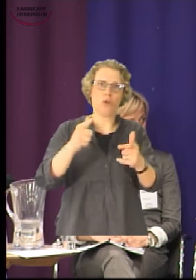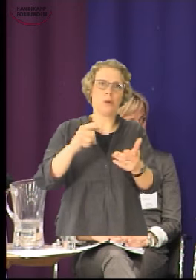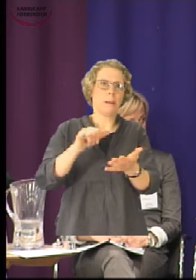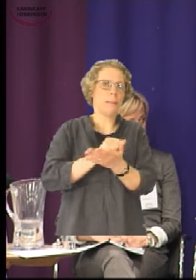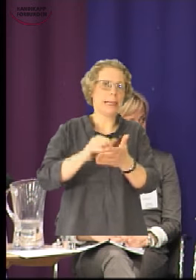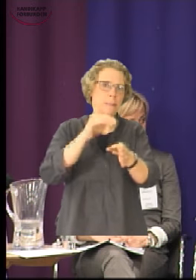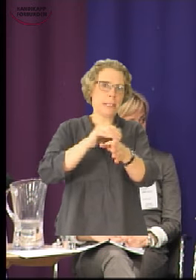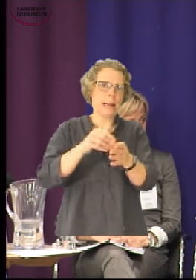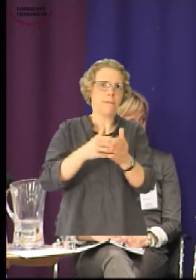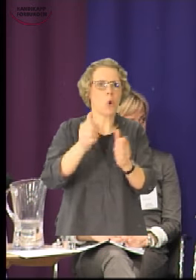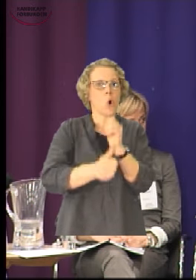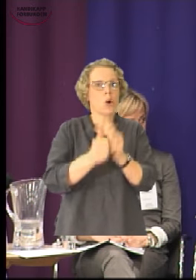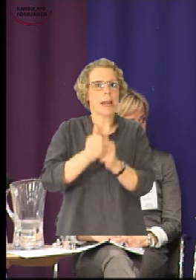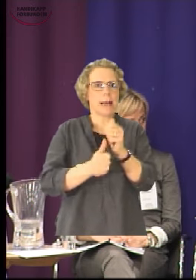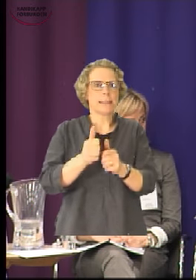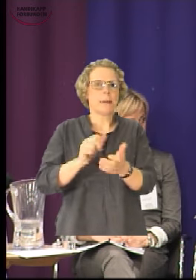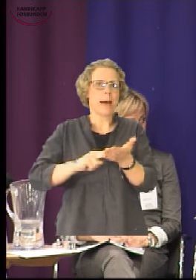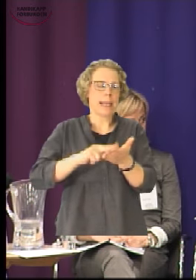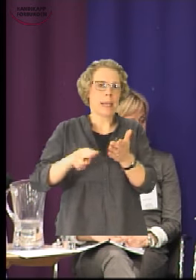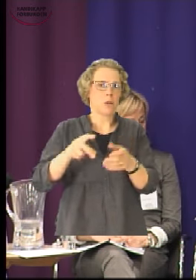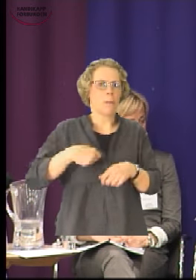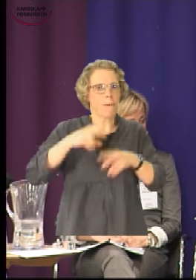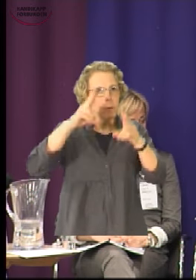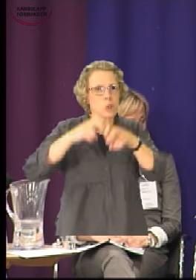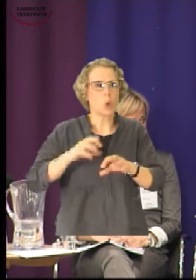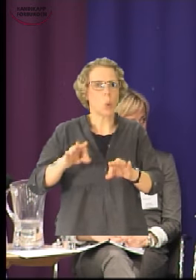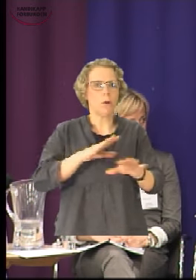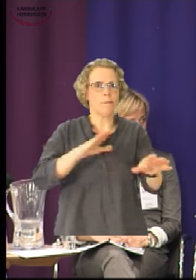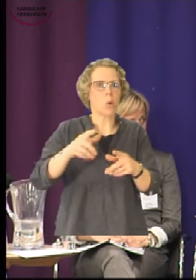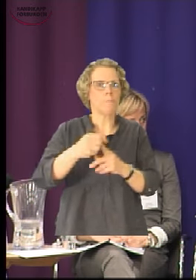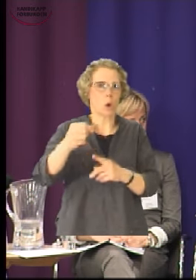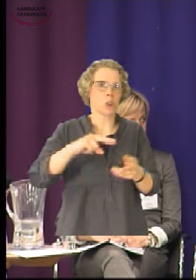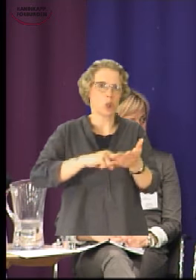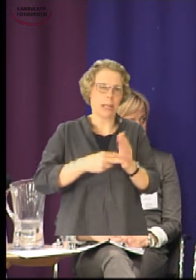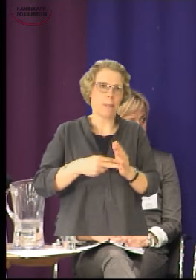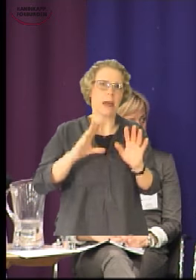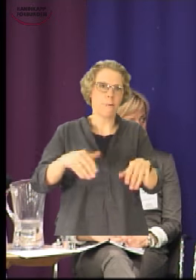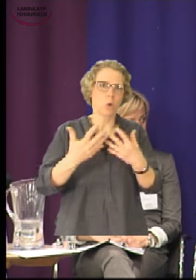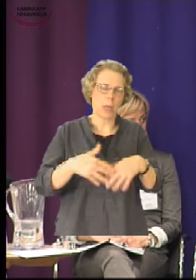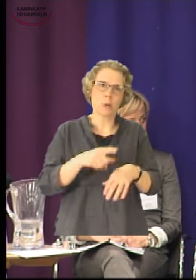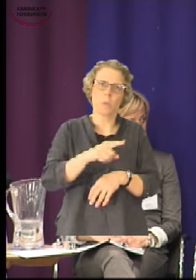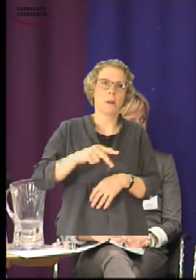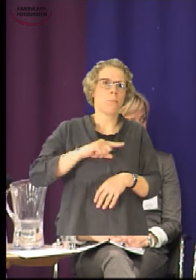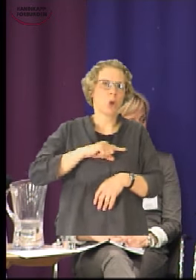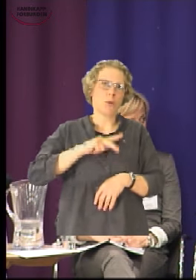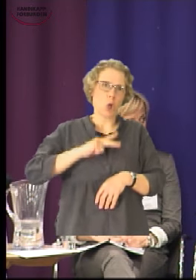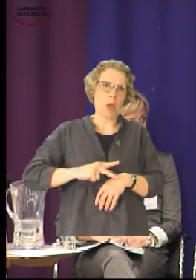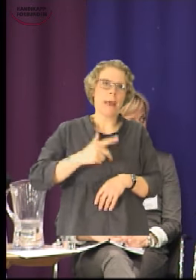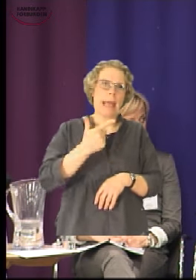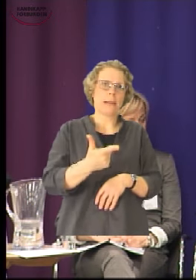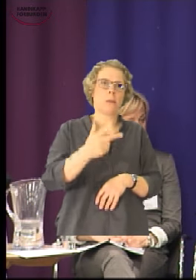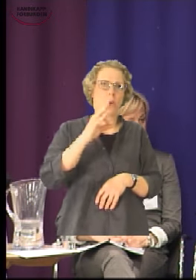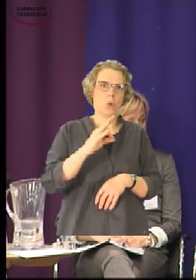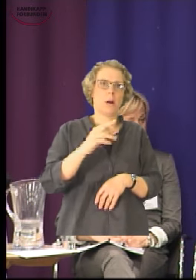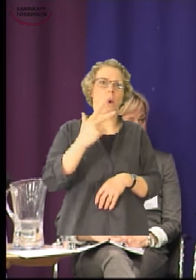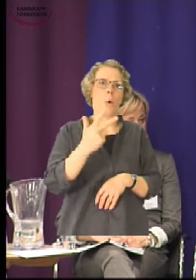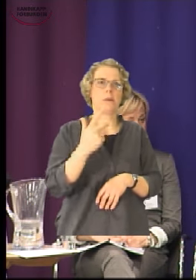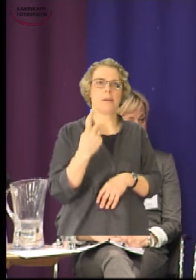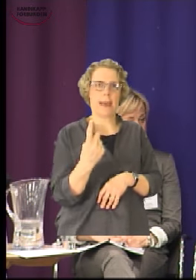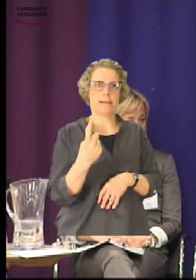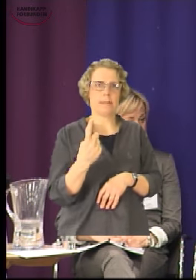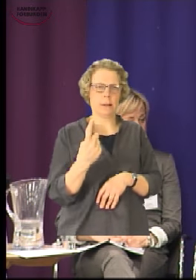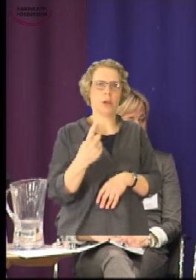hur vårdvalsreformen har fungerat. De är väldigt nöjda. Inte mindre än 181 nya vårdenheter har tillkommit eller godkänts för